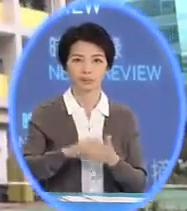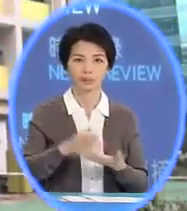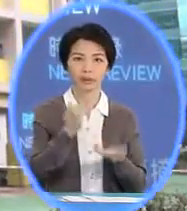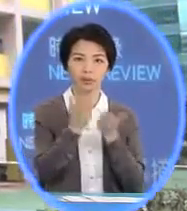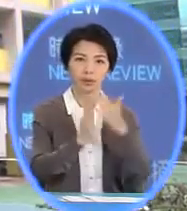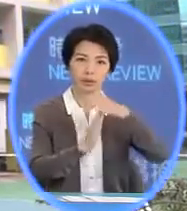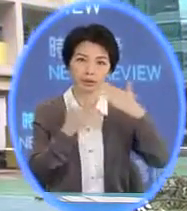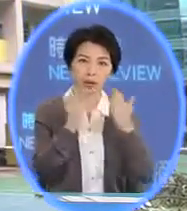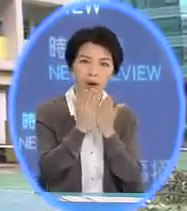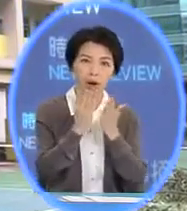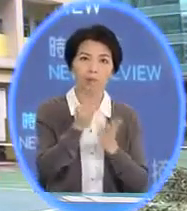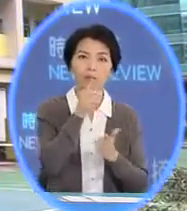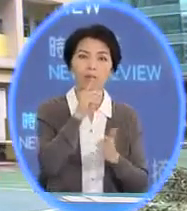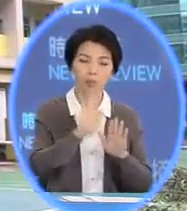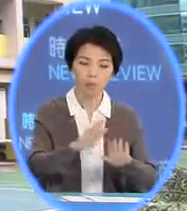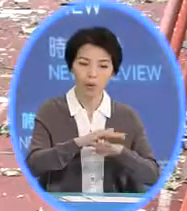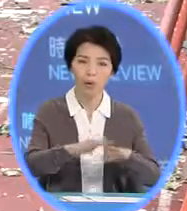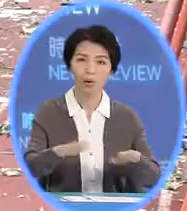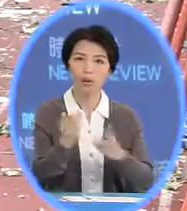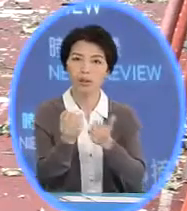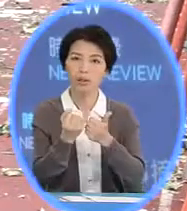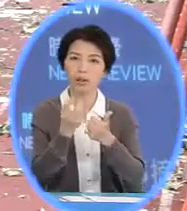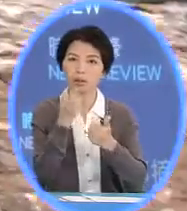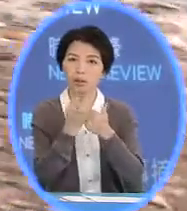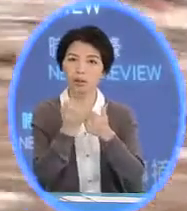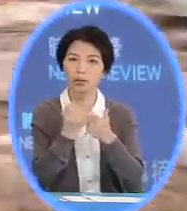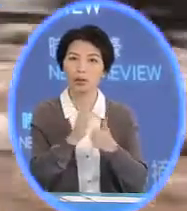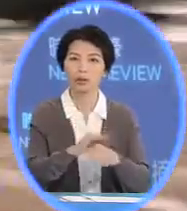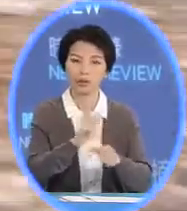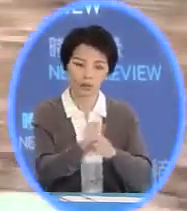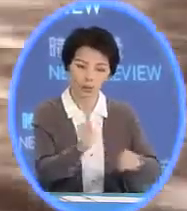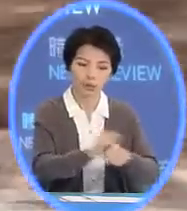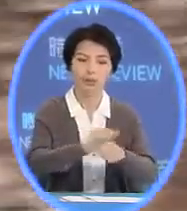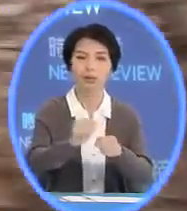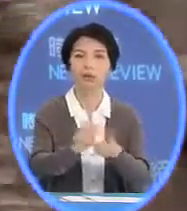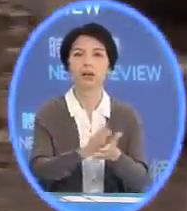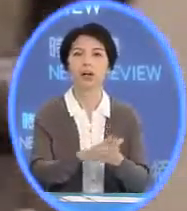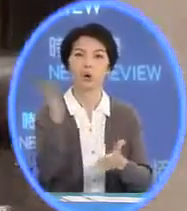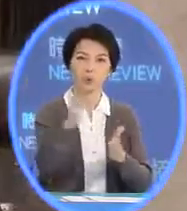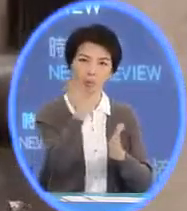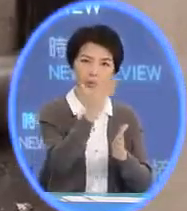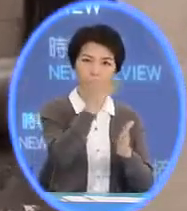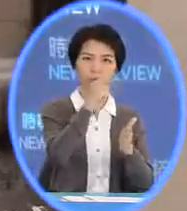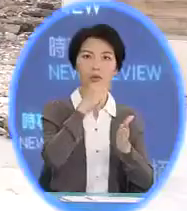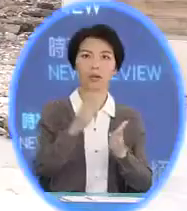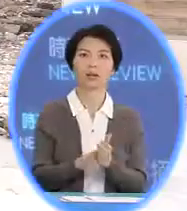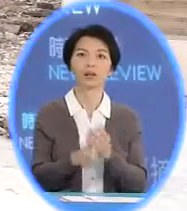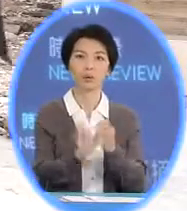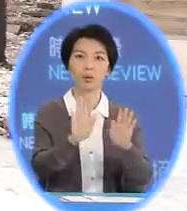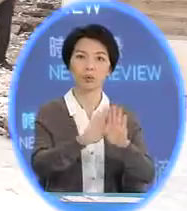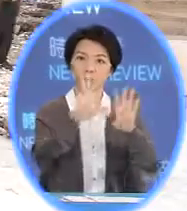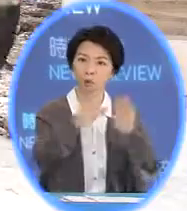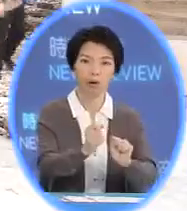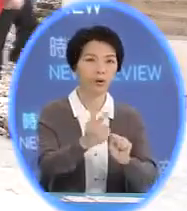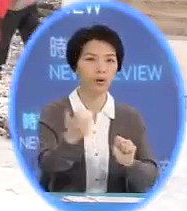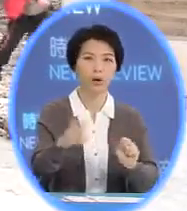课，有家长为咗学生安全，自发回到学校清理碎片。山竹带来的风暴潮在鲤鱼门亦都造成破坏，